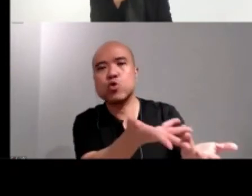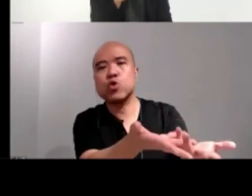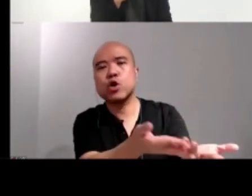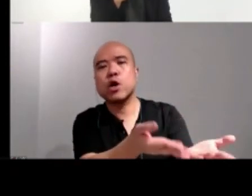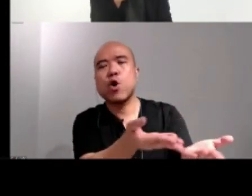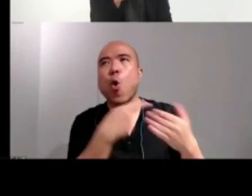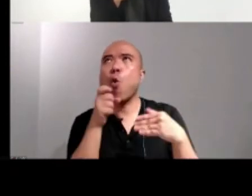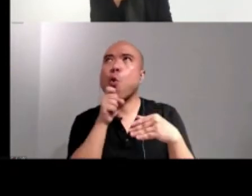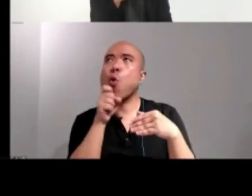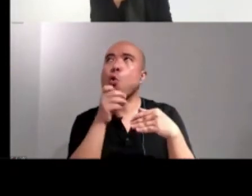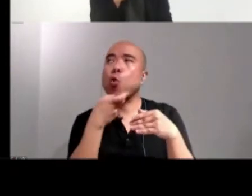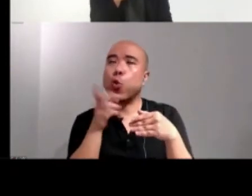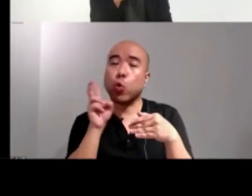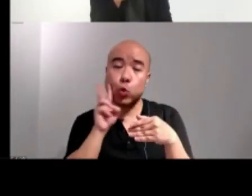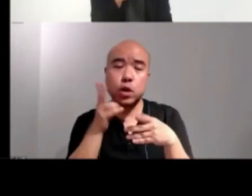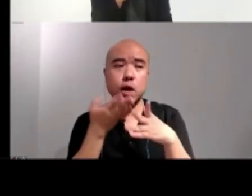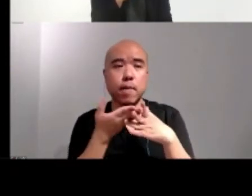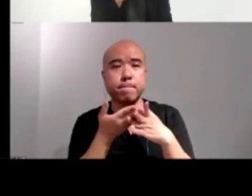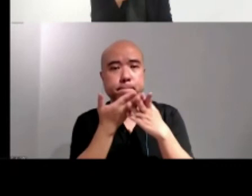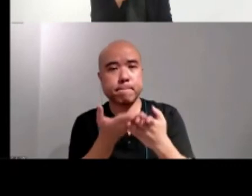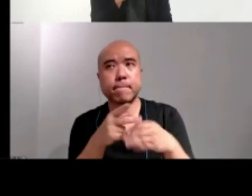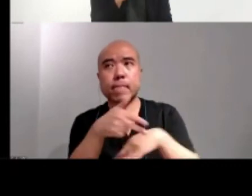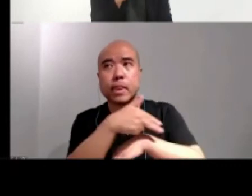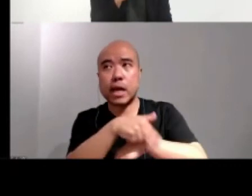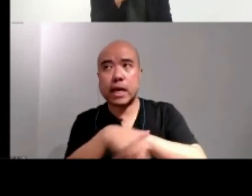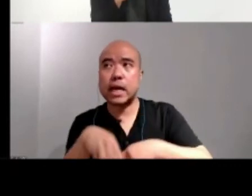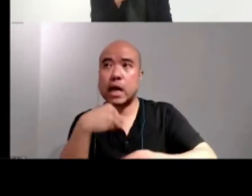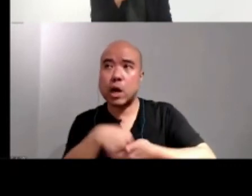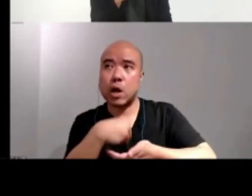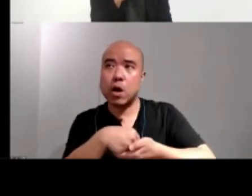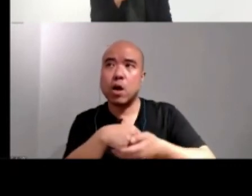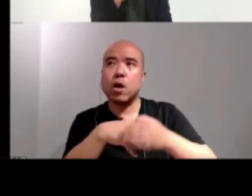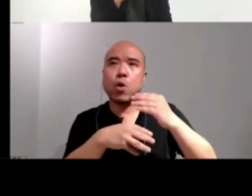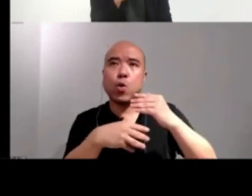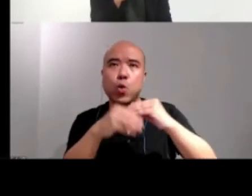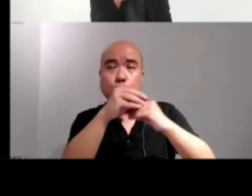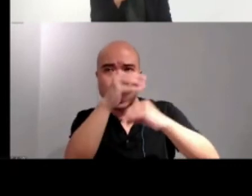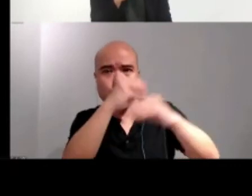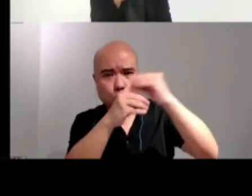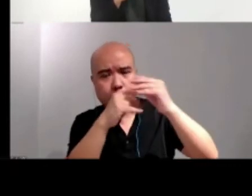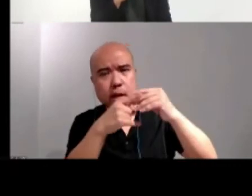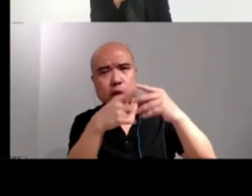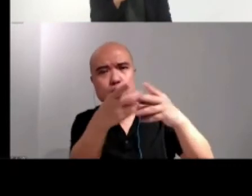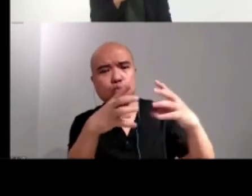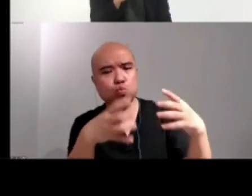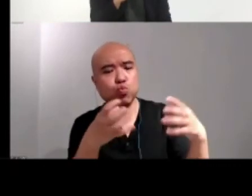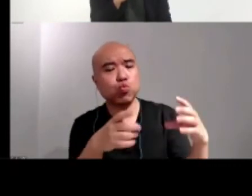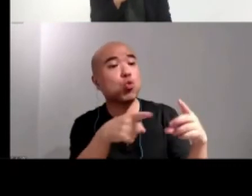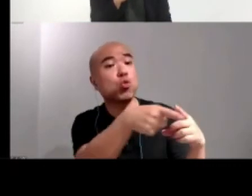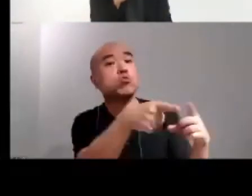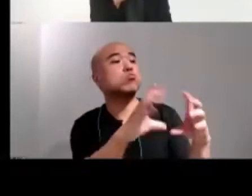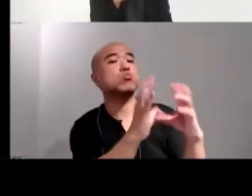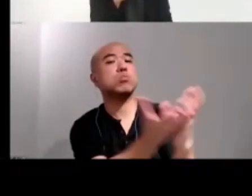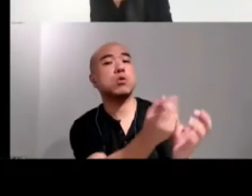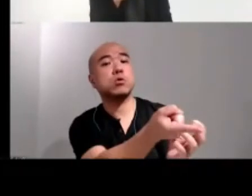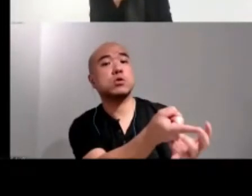咁樣，由我哋設計買材料到我哋執行，都係由我哋一個團隊裏面一手包辦。